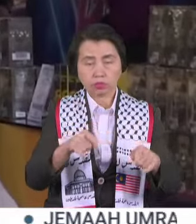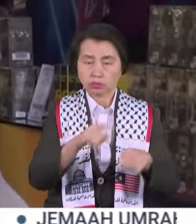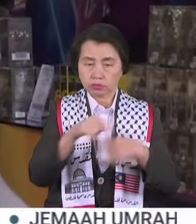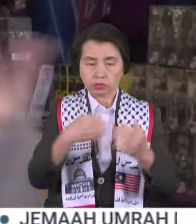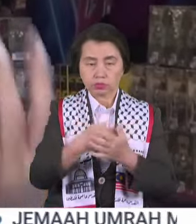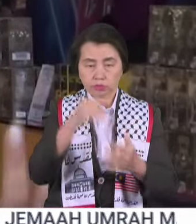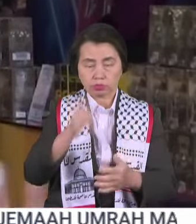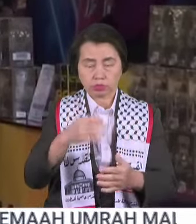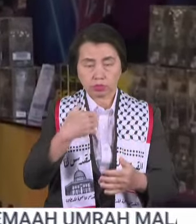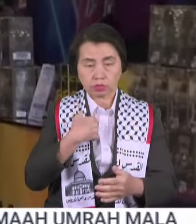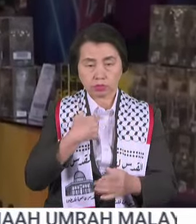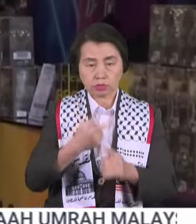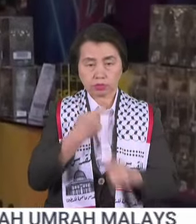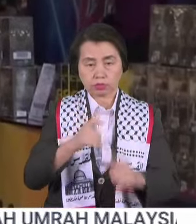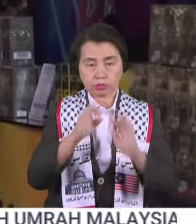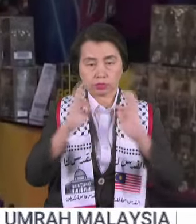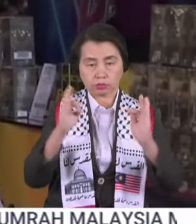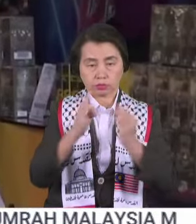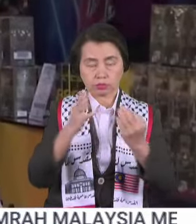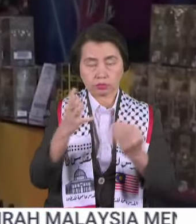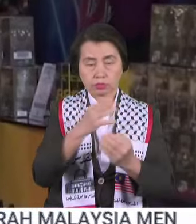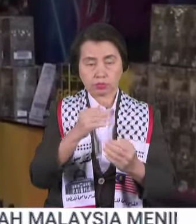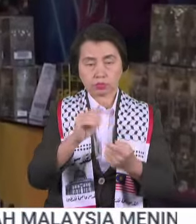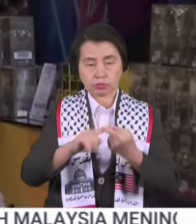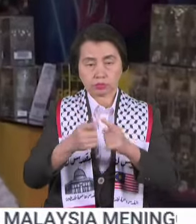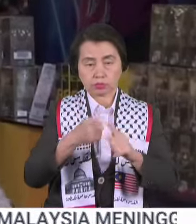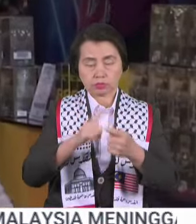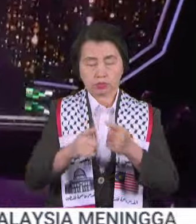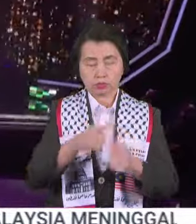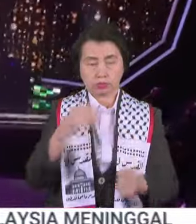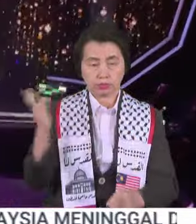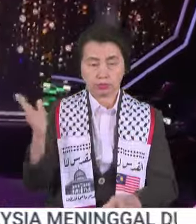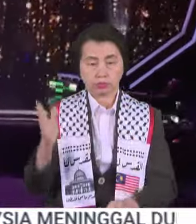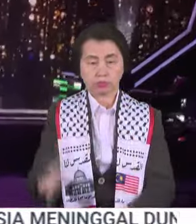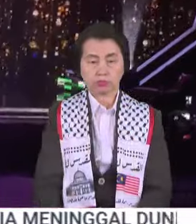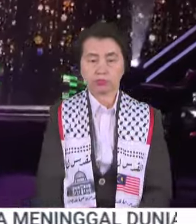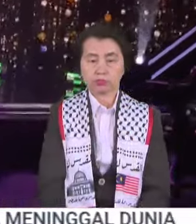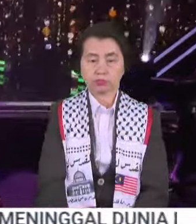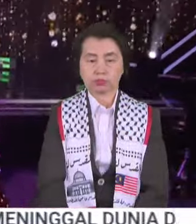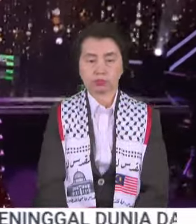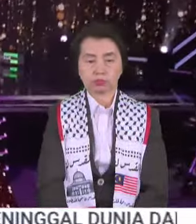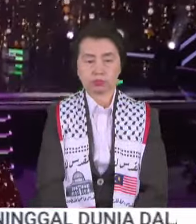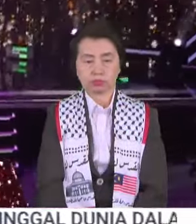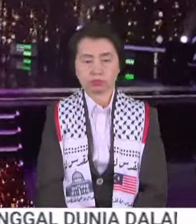karena dukungan doa dari family dan juga teman-teman Anginetik.